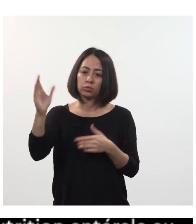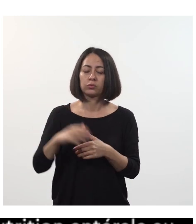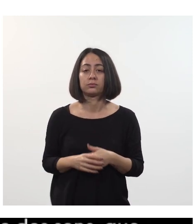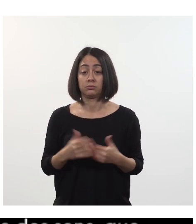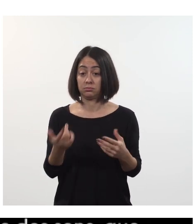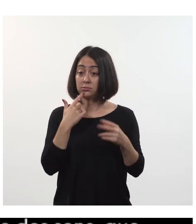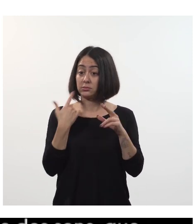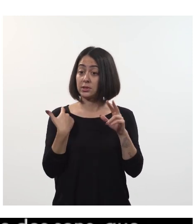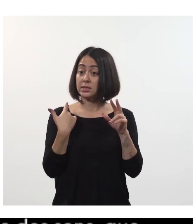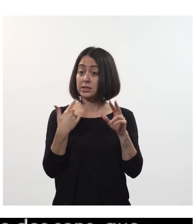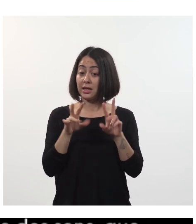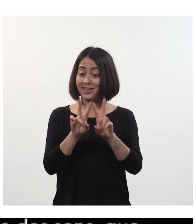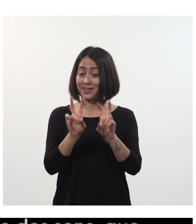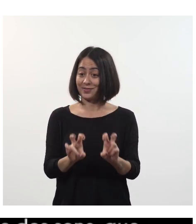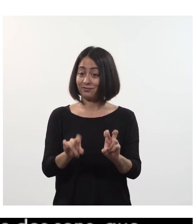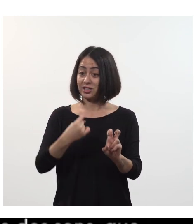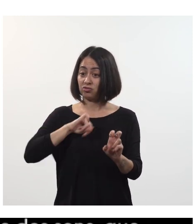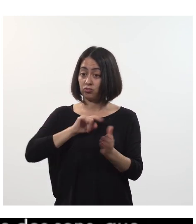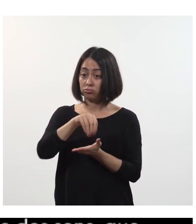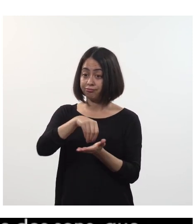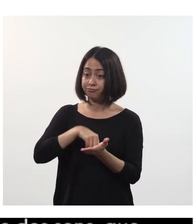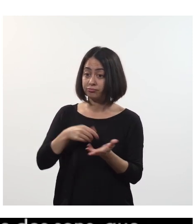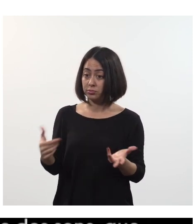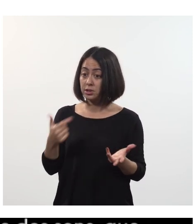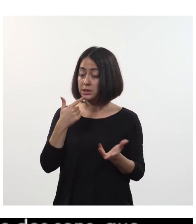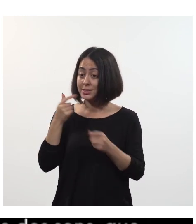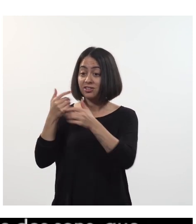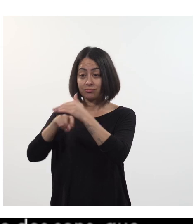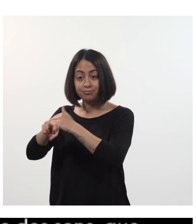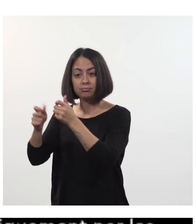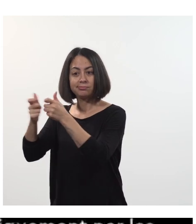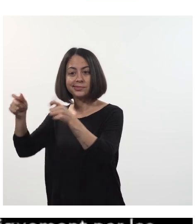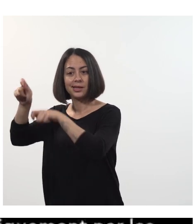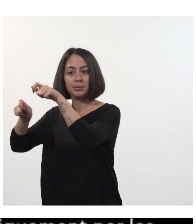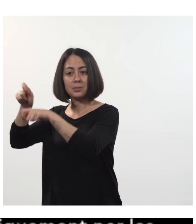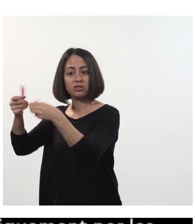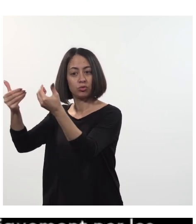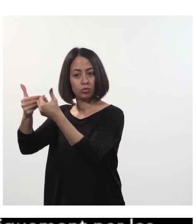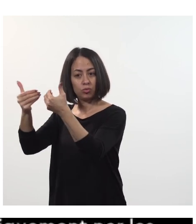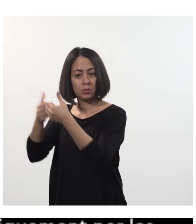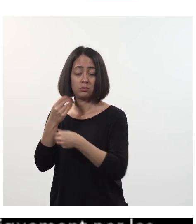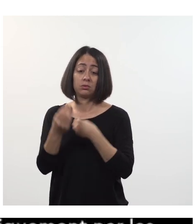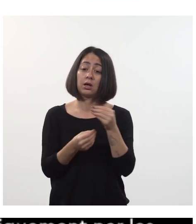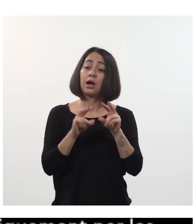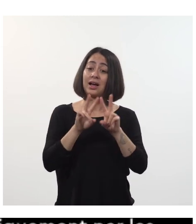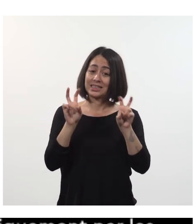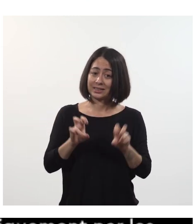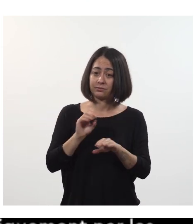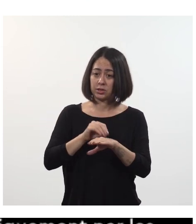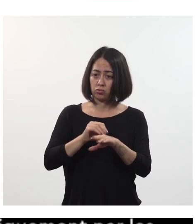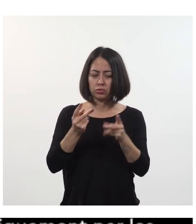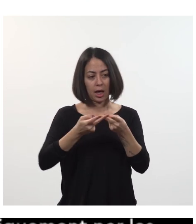des professionnels que l'on peut rencontrer dans les établissements et on a également des fiches conseils qui sont adaptées au grand